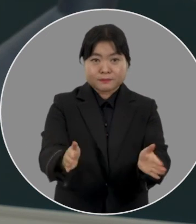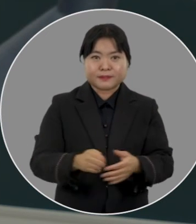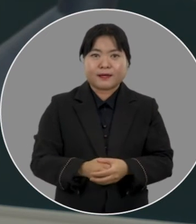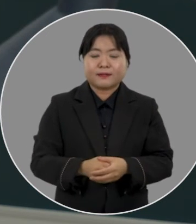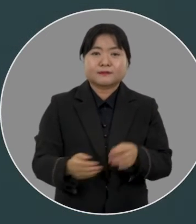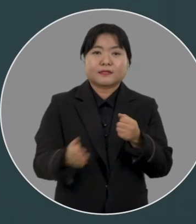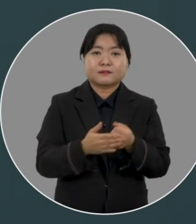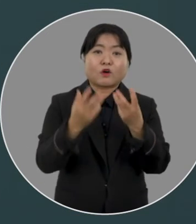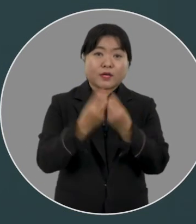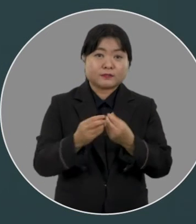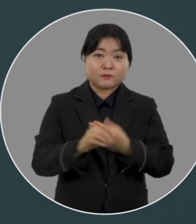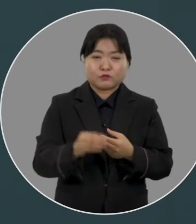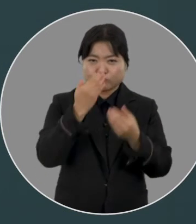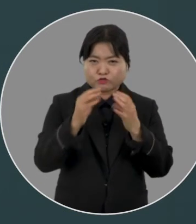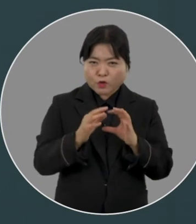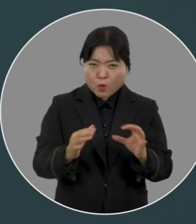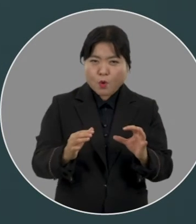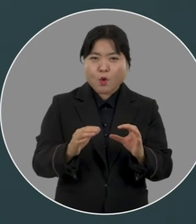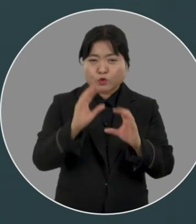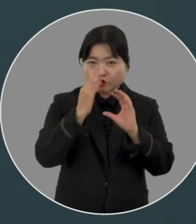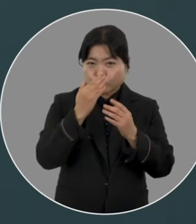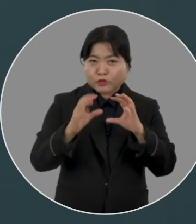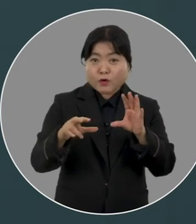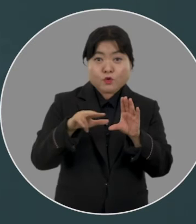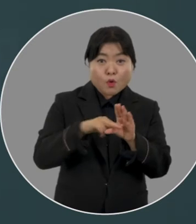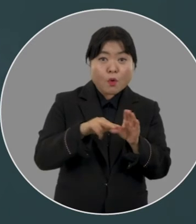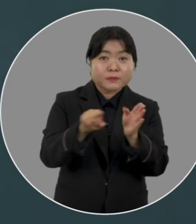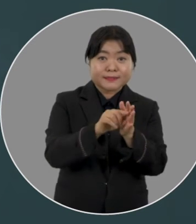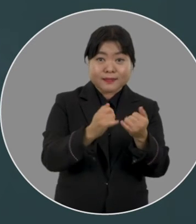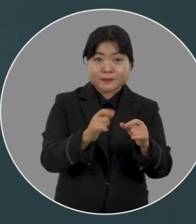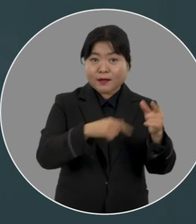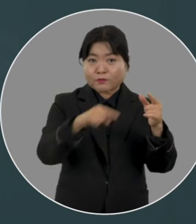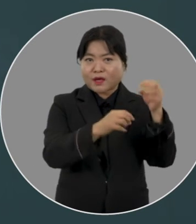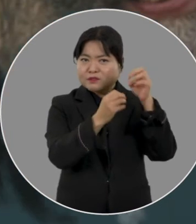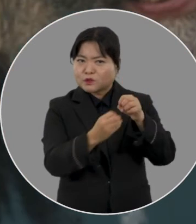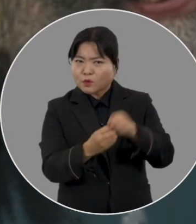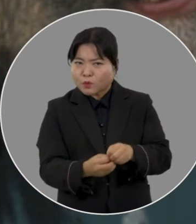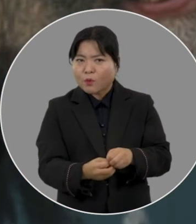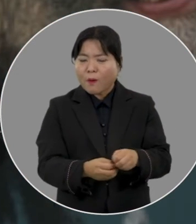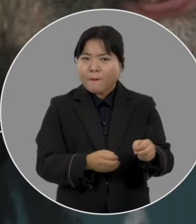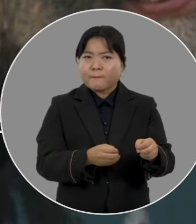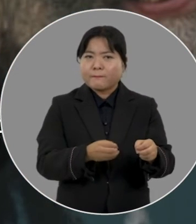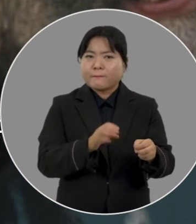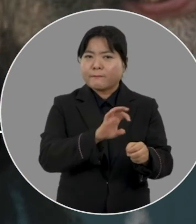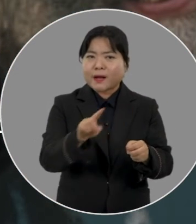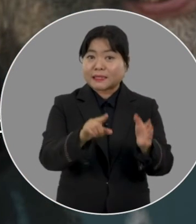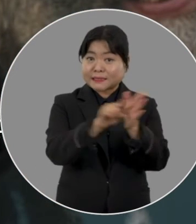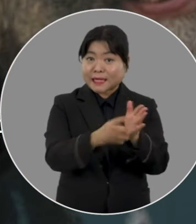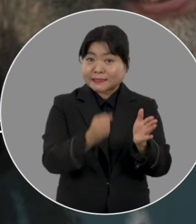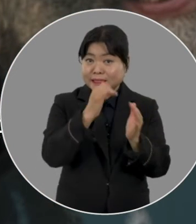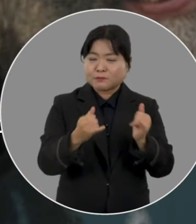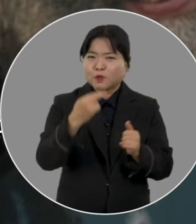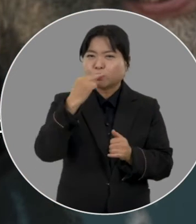들면 유대교를 믿는 사람들 가운데 정통파의 신앙을 가진 사람들은 수염을 깎지